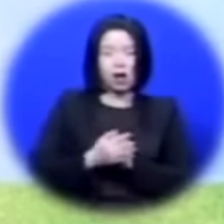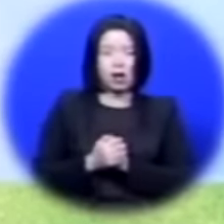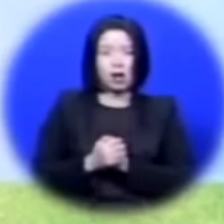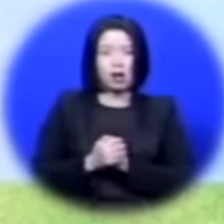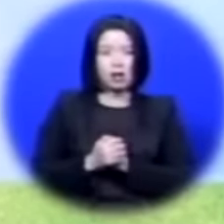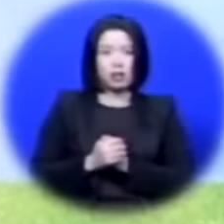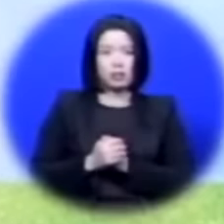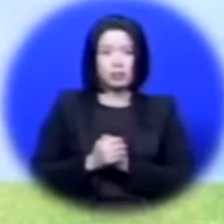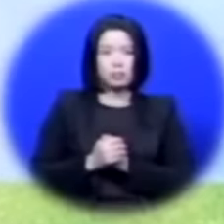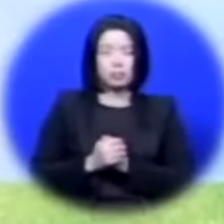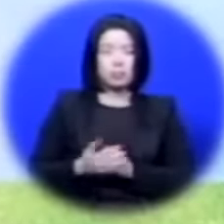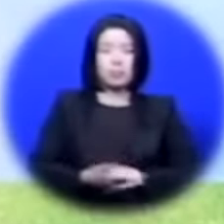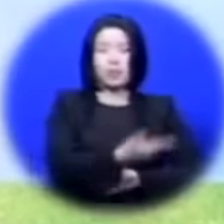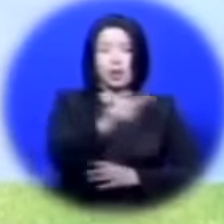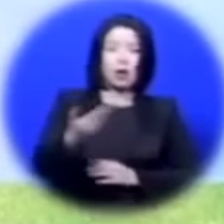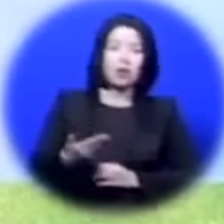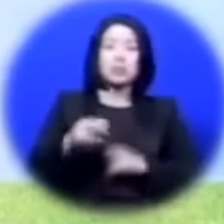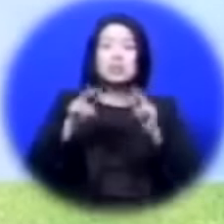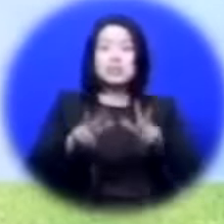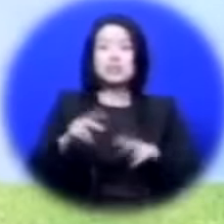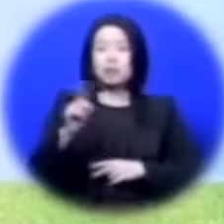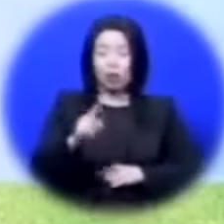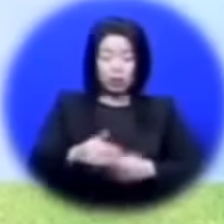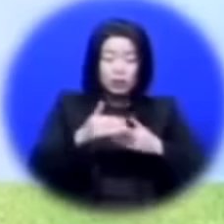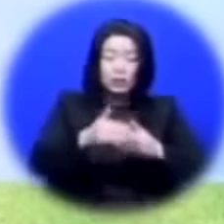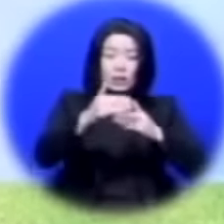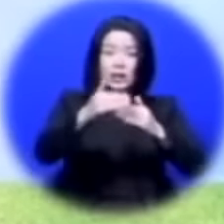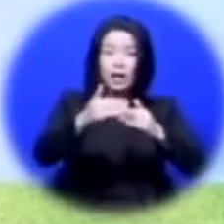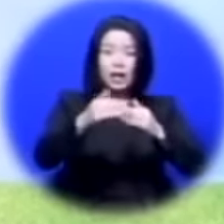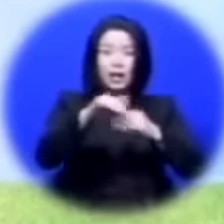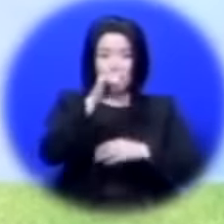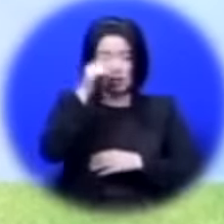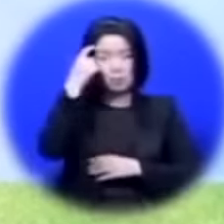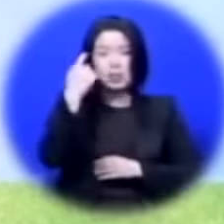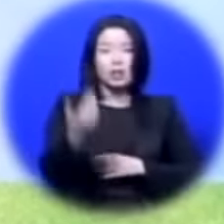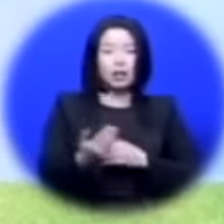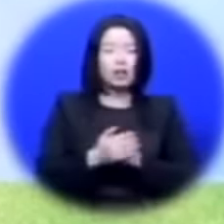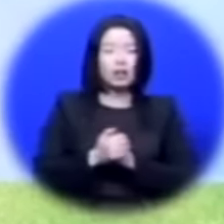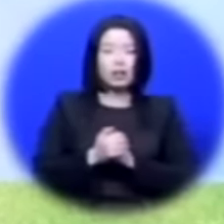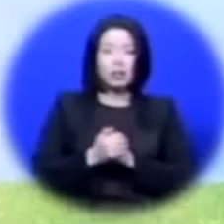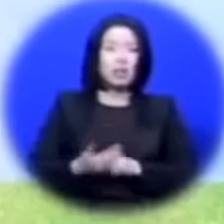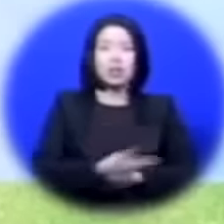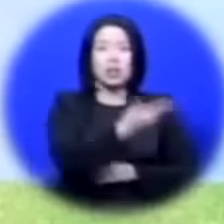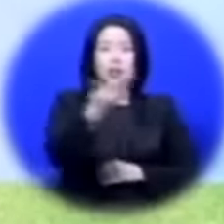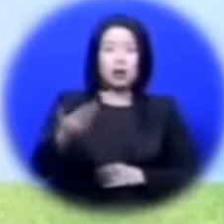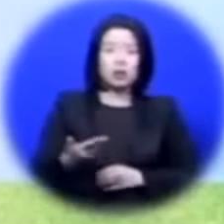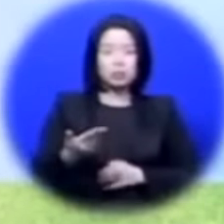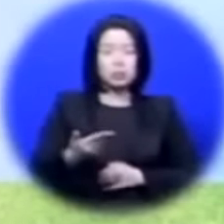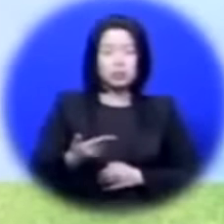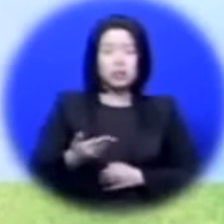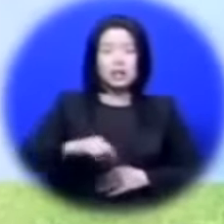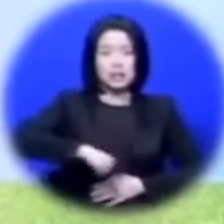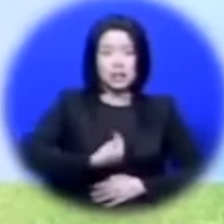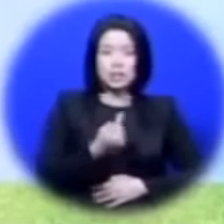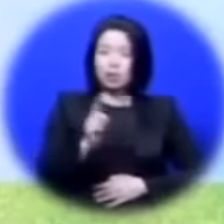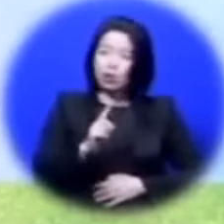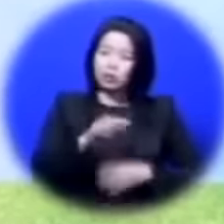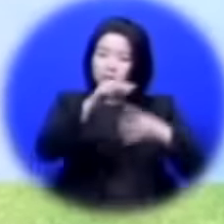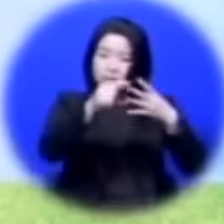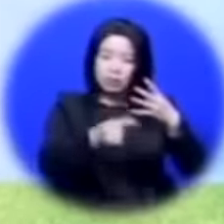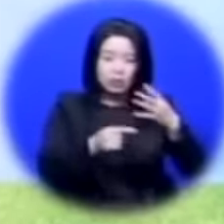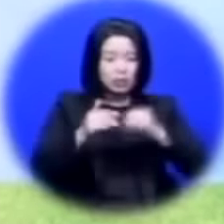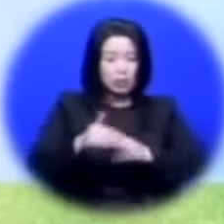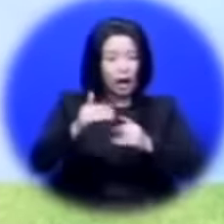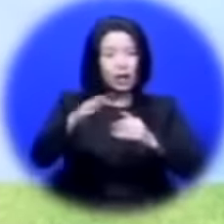옵니다 여러분 여러분은 지금 어느 단계쯤 계십니까 여러분 자신은 지금 어느 단계쯤